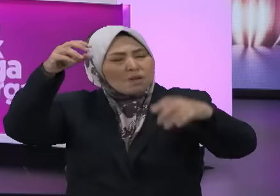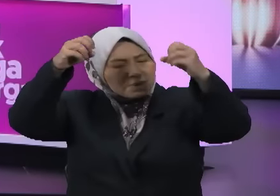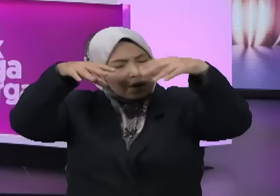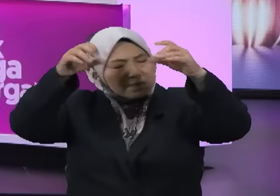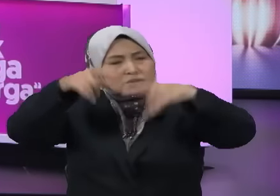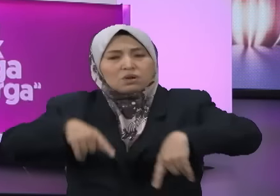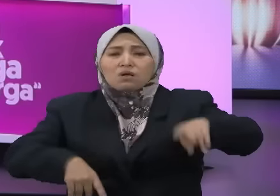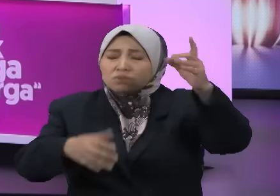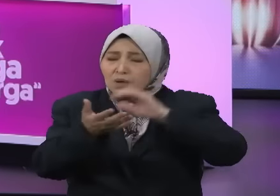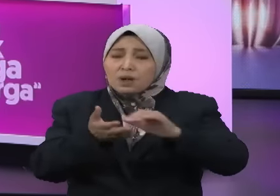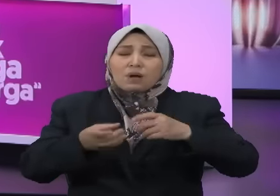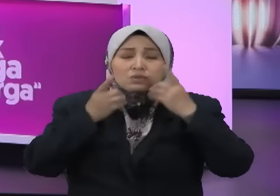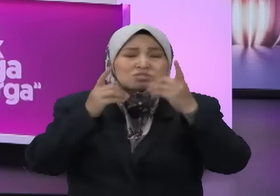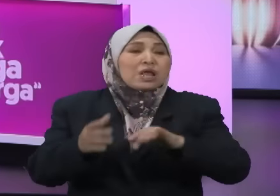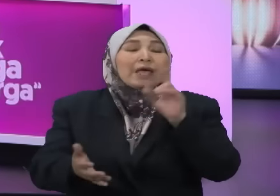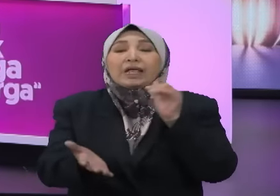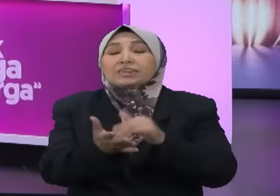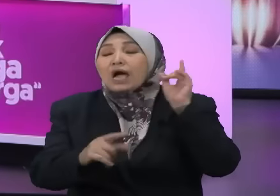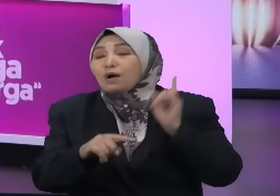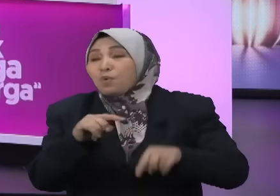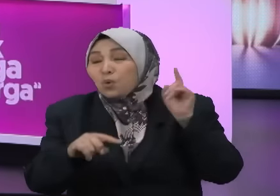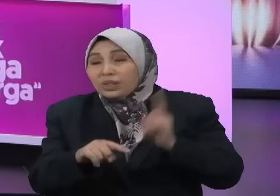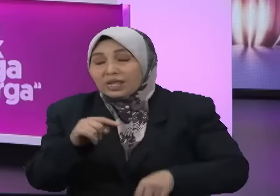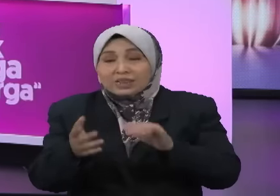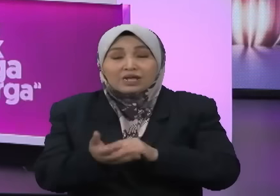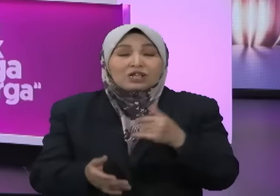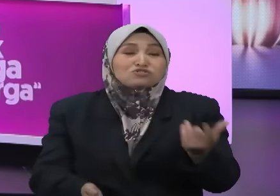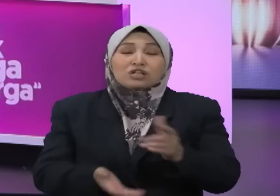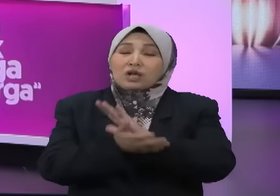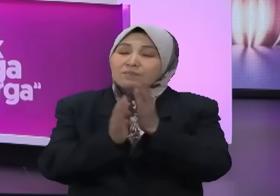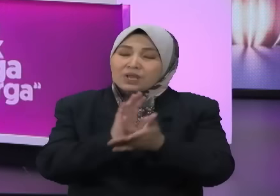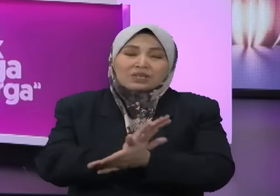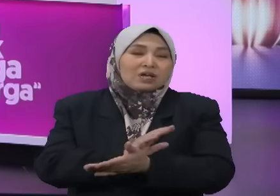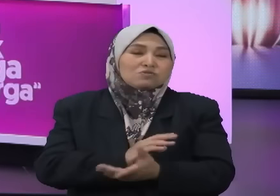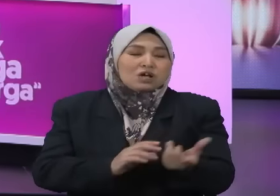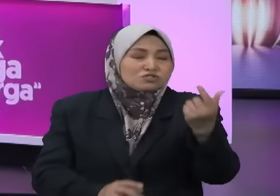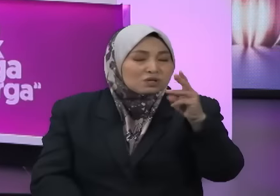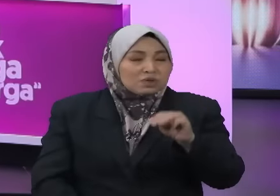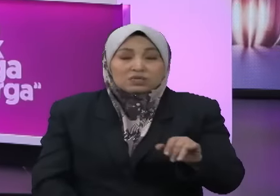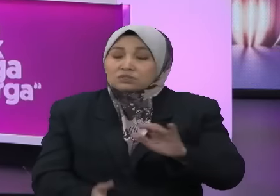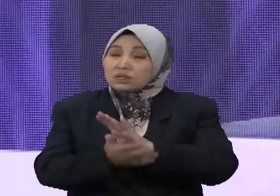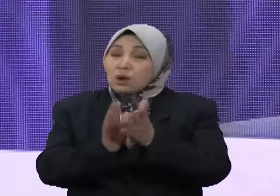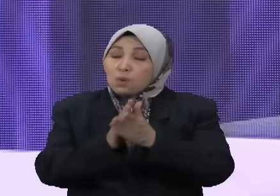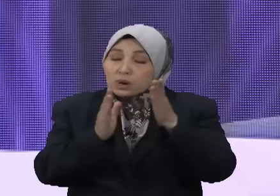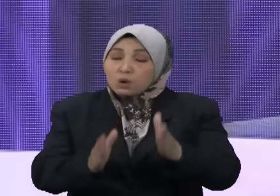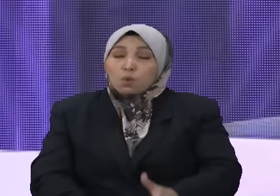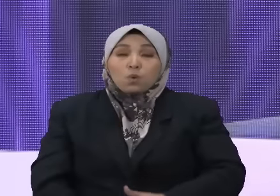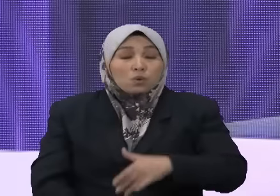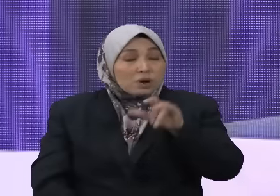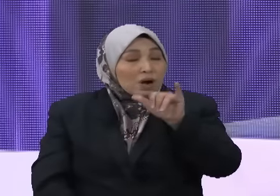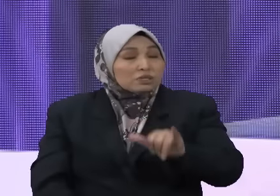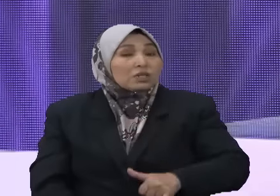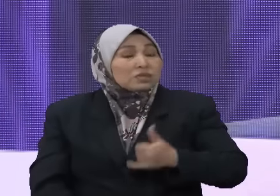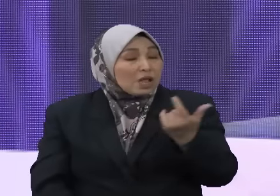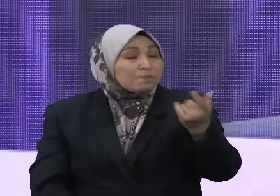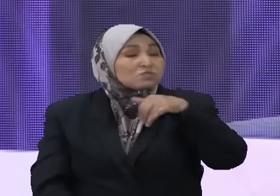Moga Allah mengampunkan dosa memang tak boleh maana Lin nabiyi walladina amanu yastagfiru Lil musyrikin orang nabi sallallahaihiwasallam